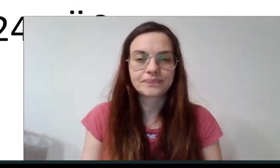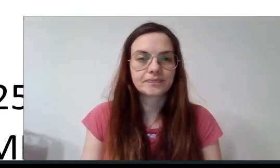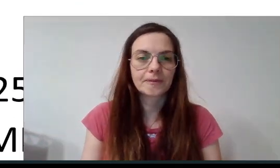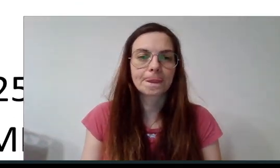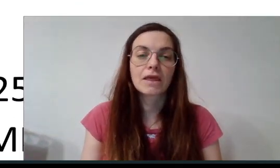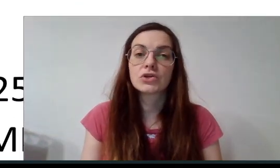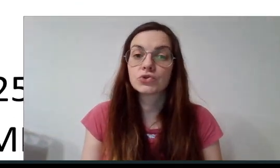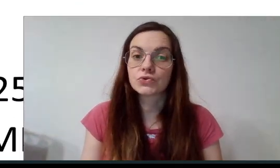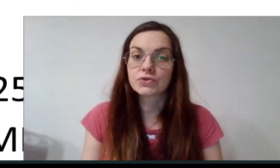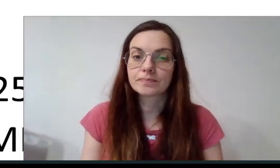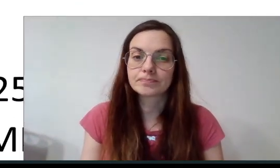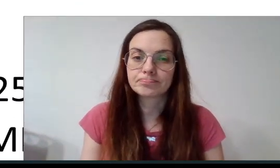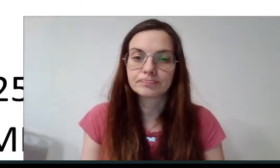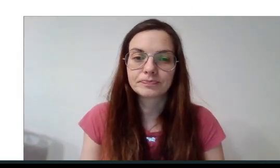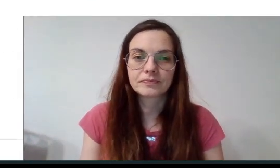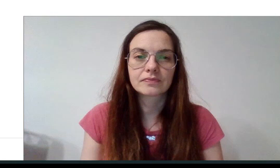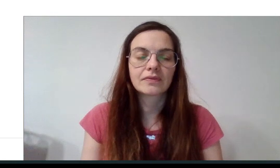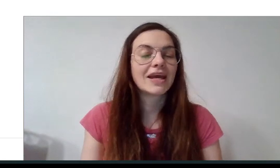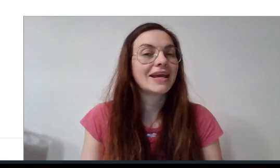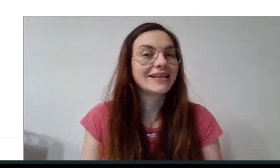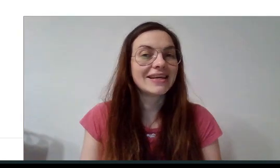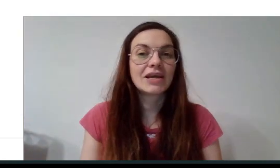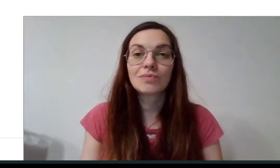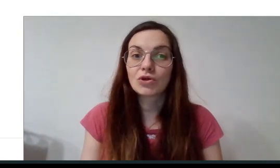Süß. Die Minute.